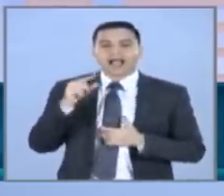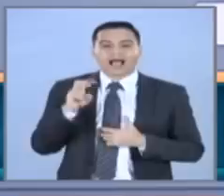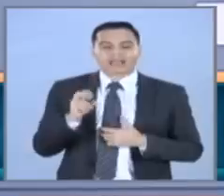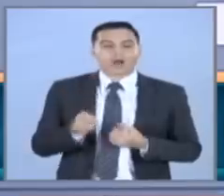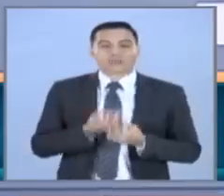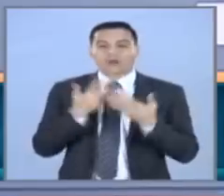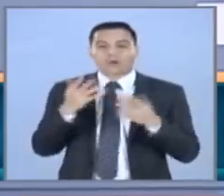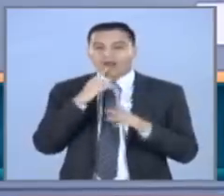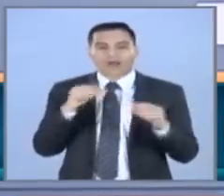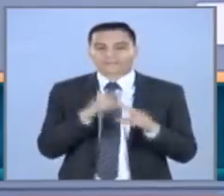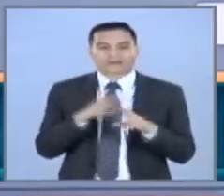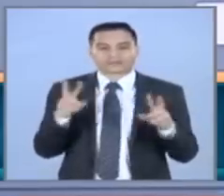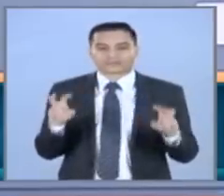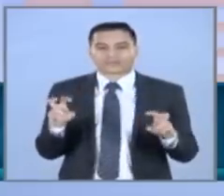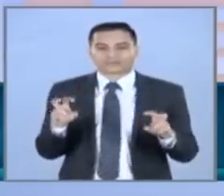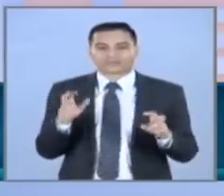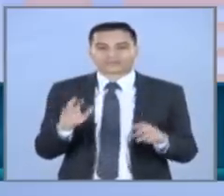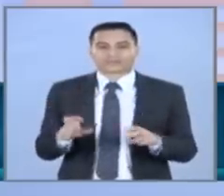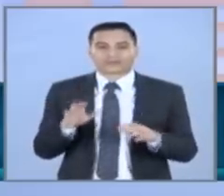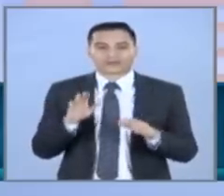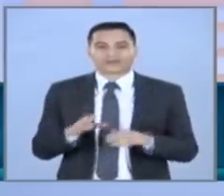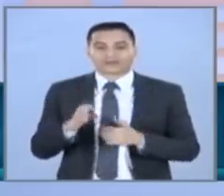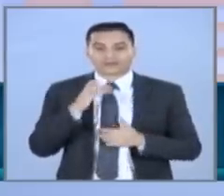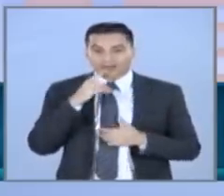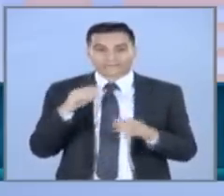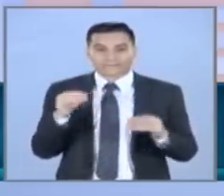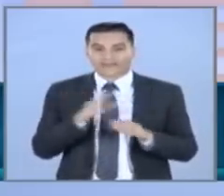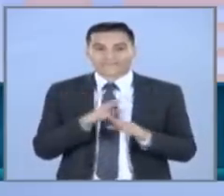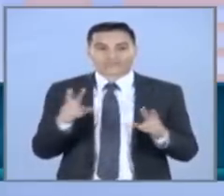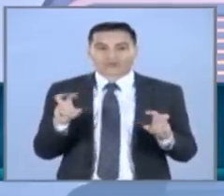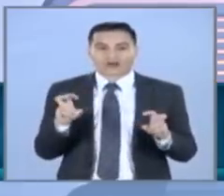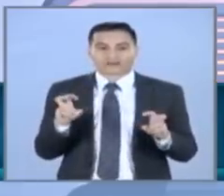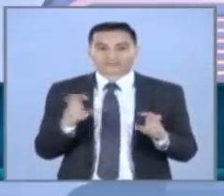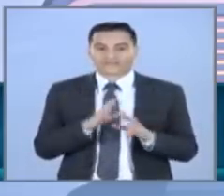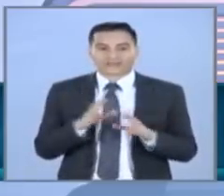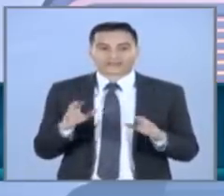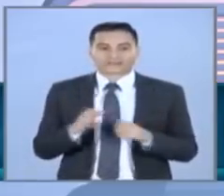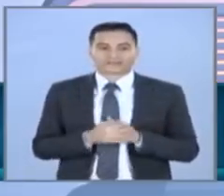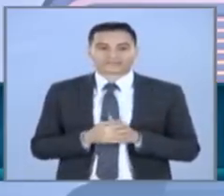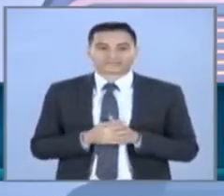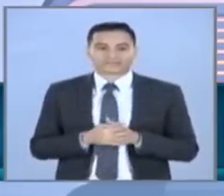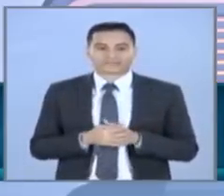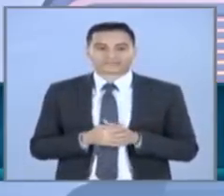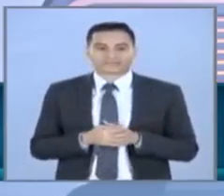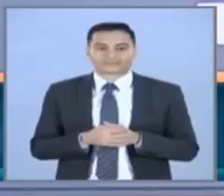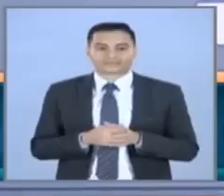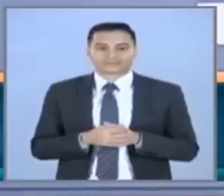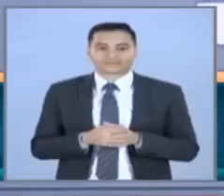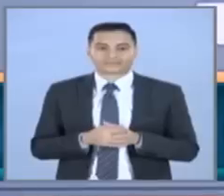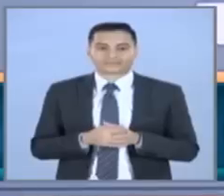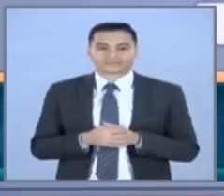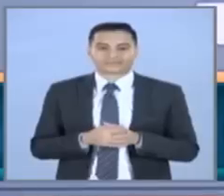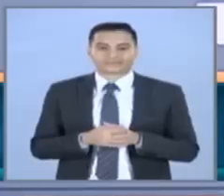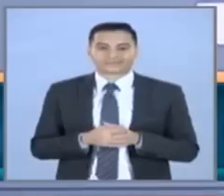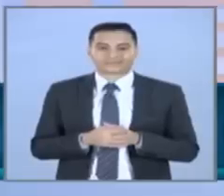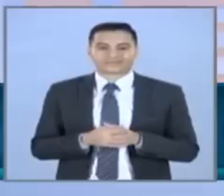ونور وفي انتظار الإجابة، ما ينفعش تكلموا مع بعض خلاص. أنا عندي إجابة، هو